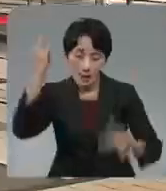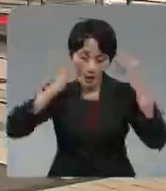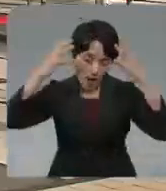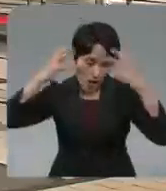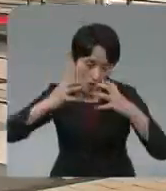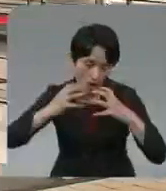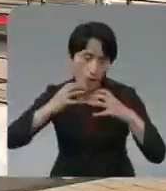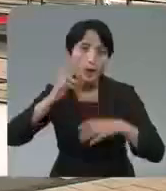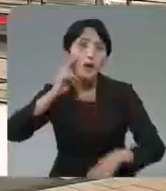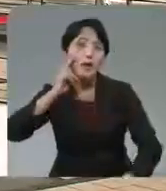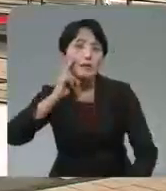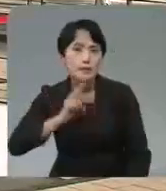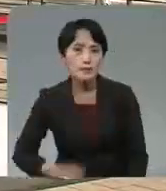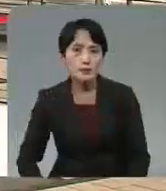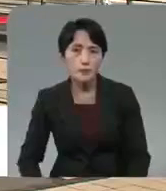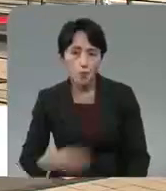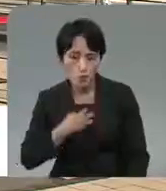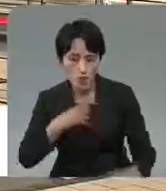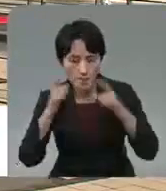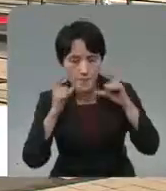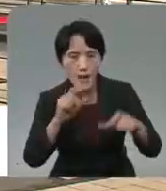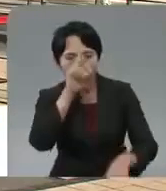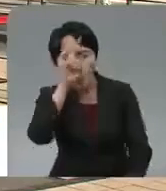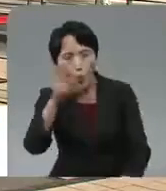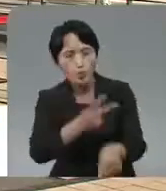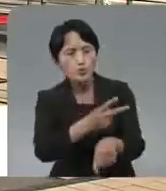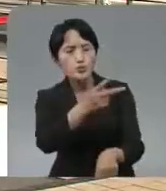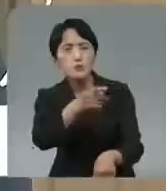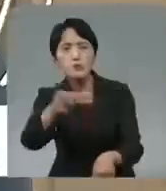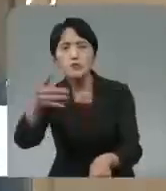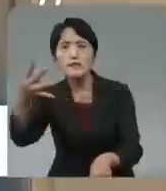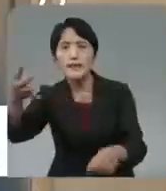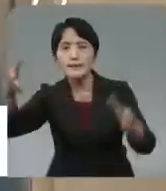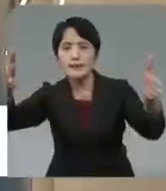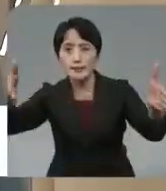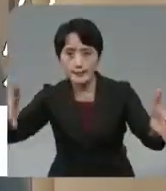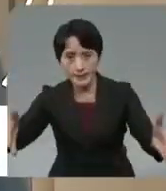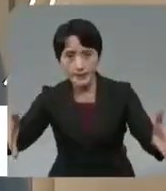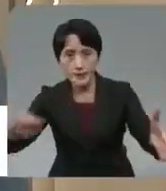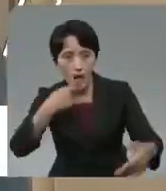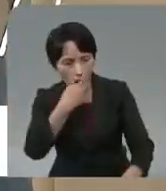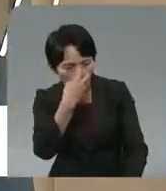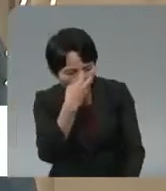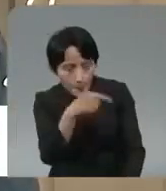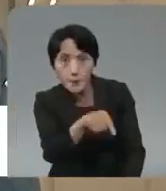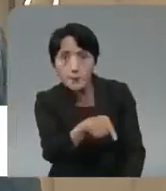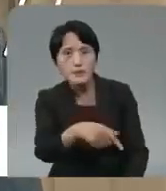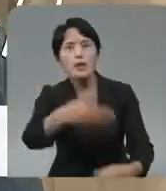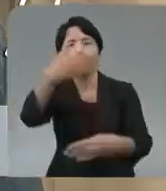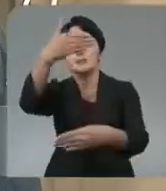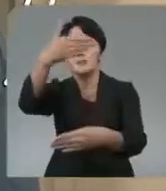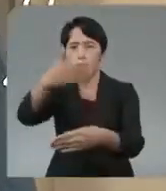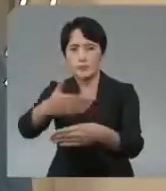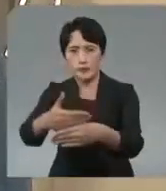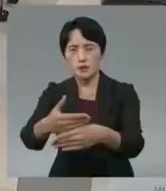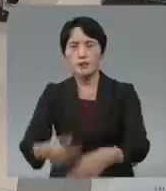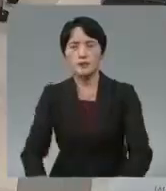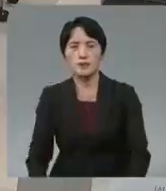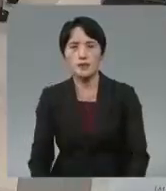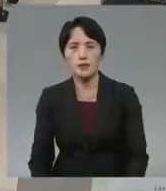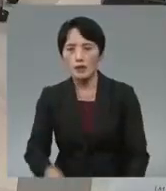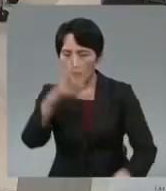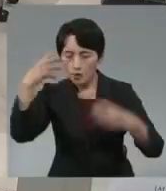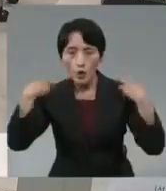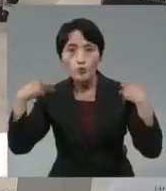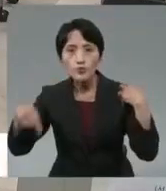668万余人，占全体人口的13%。近日持续出现高温天气，政府决定在发布酷暑警报的下